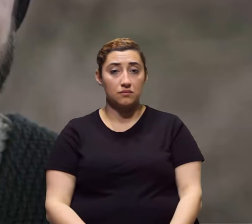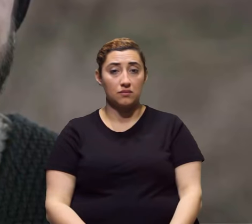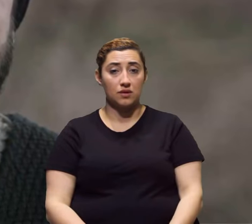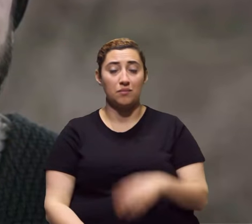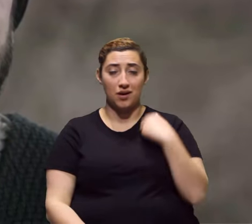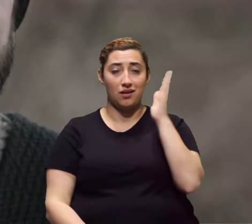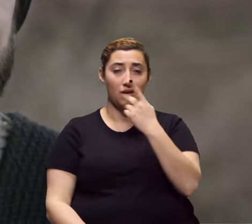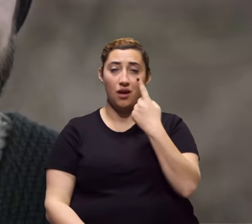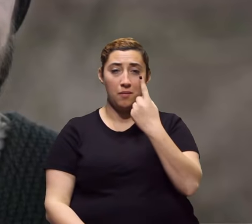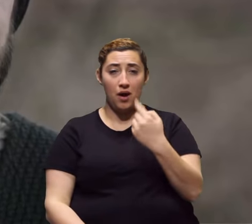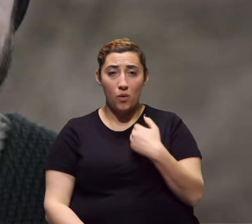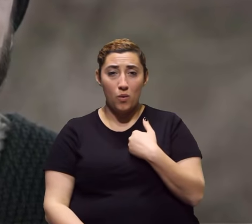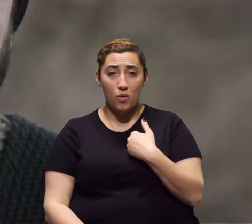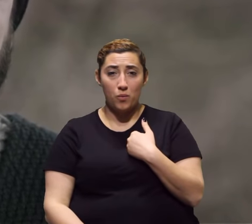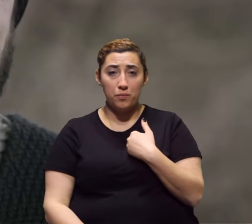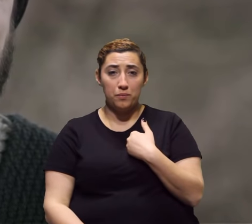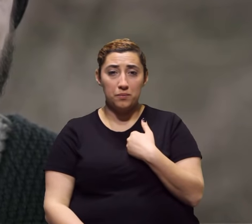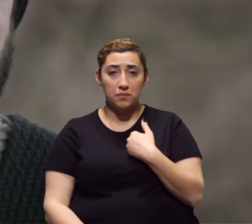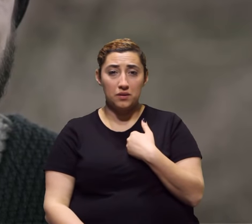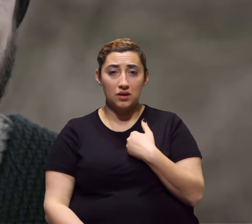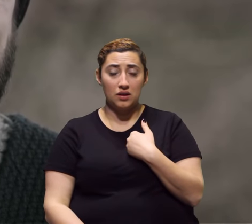Bakarım ki aynaya.